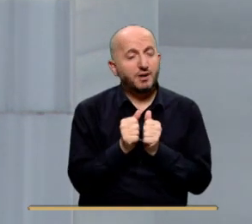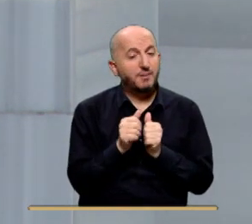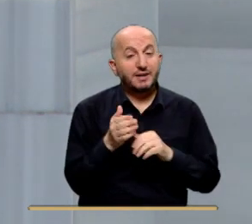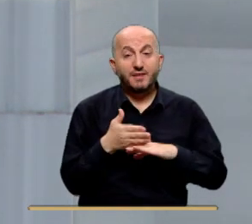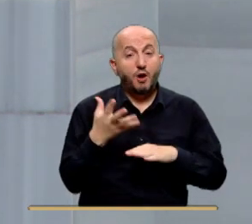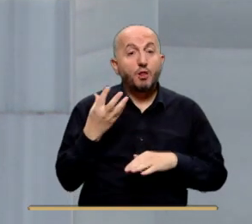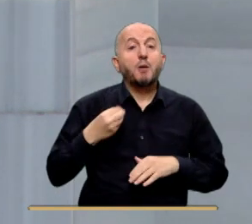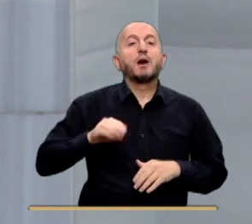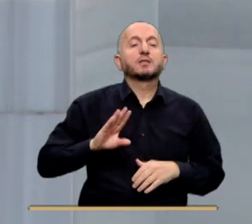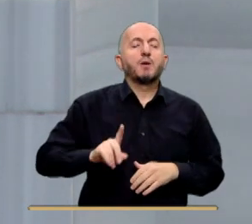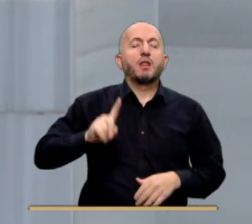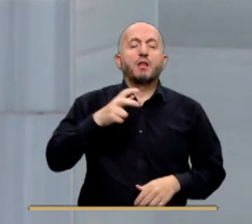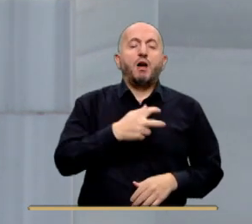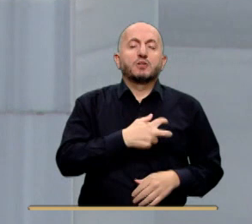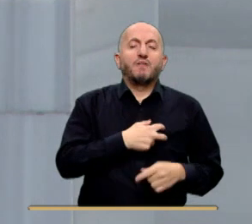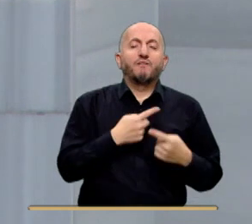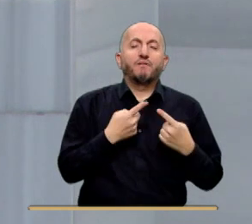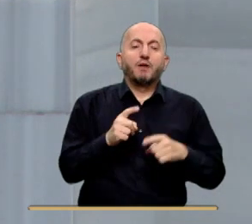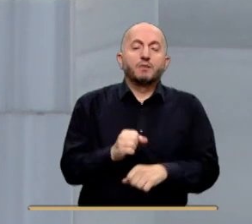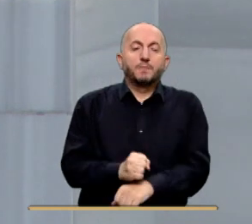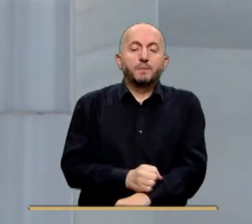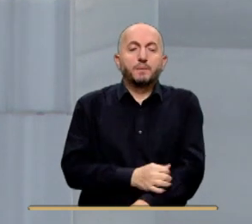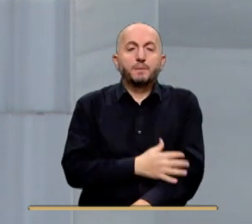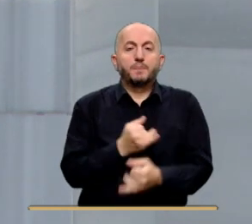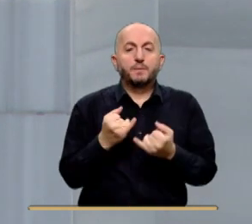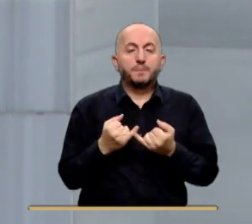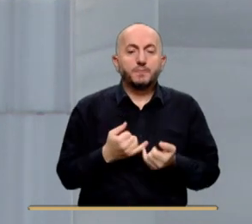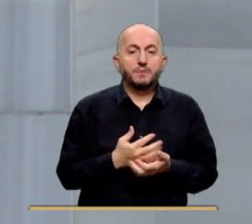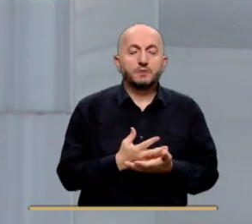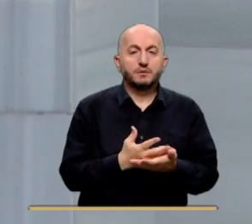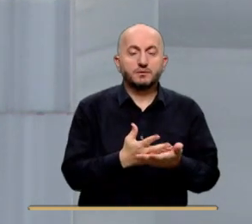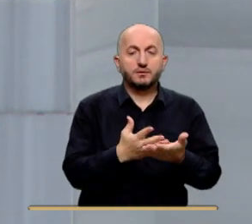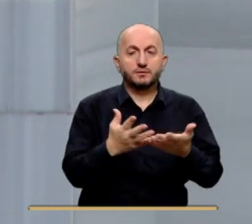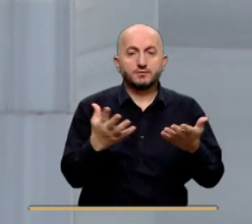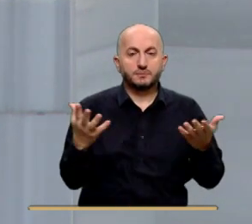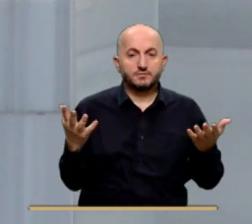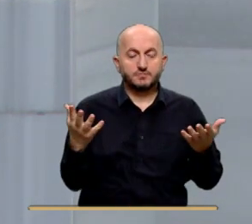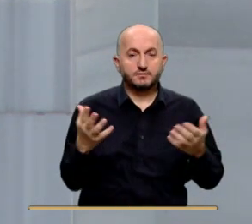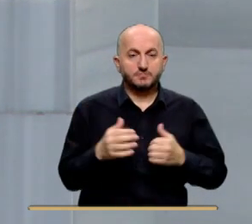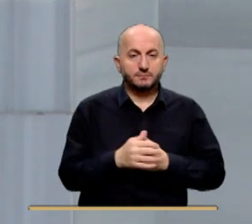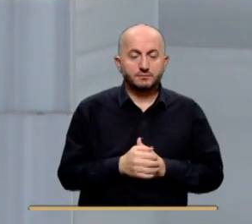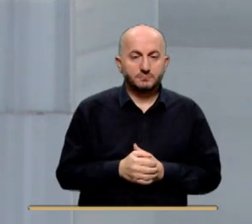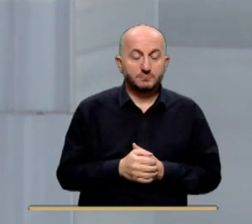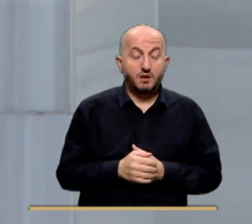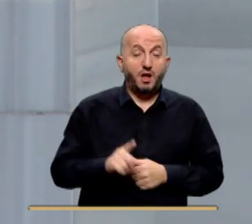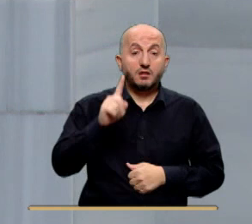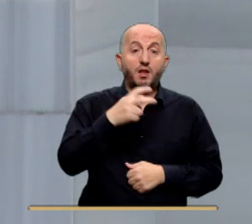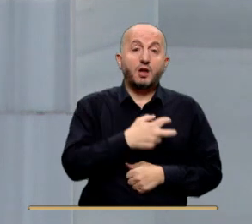aşkı farklı bir duygu kardeşlerim. Allah aşkı öyle bir aşk